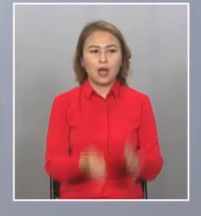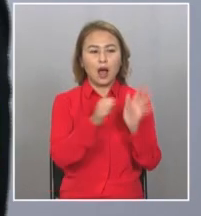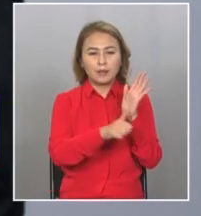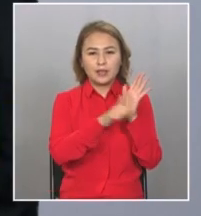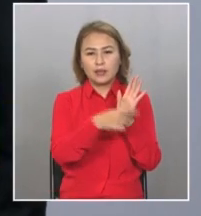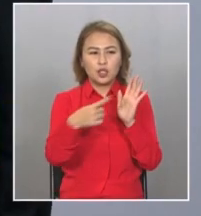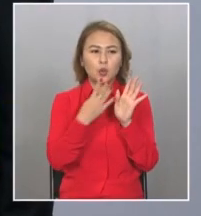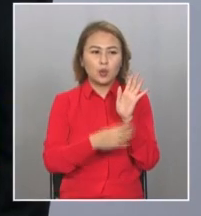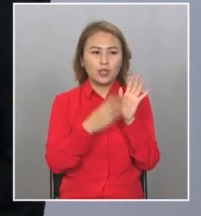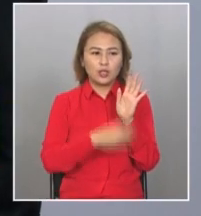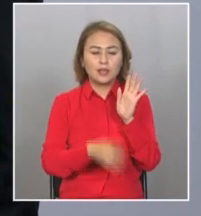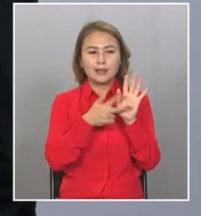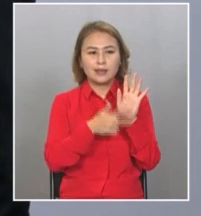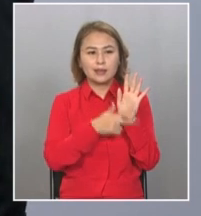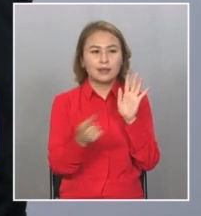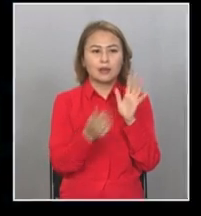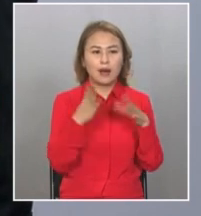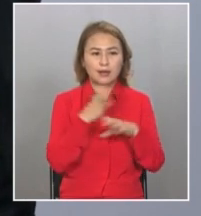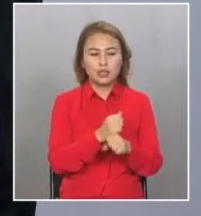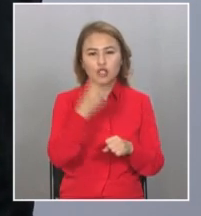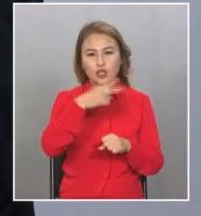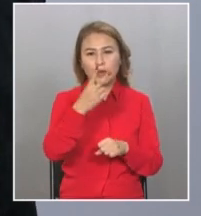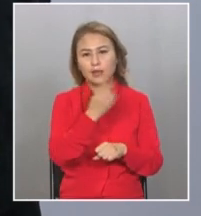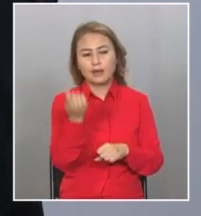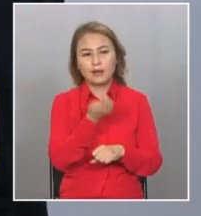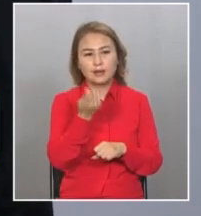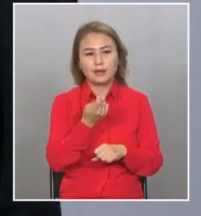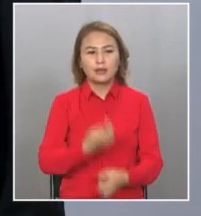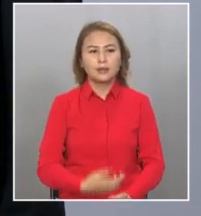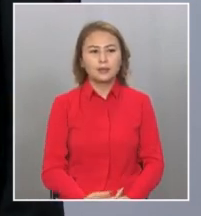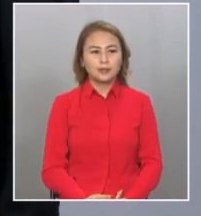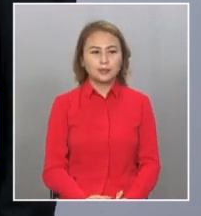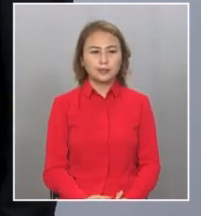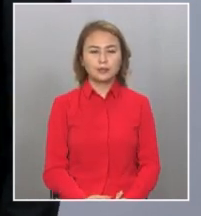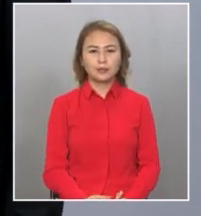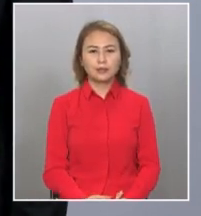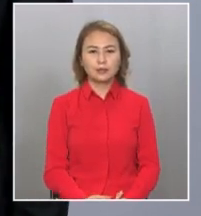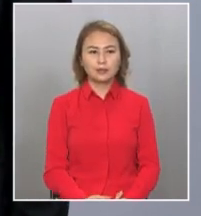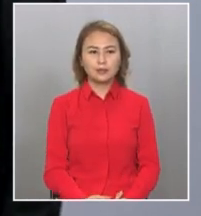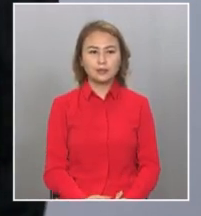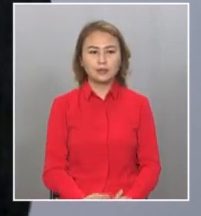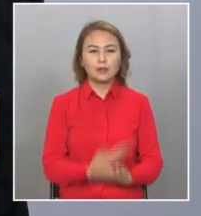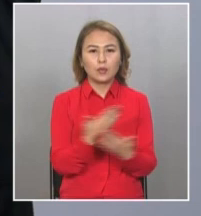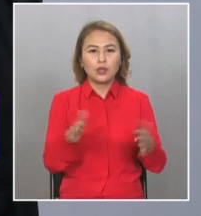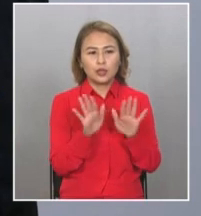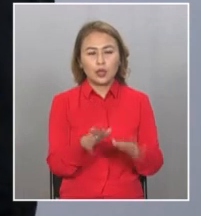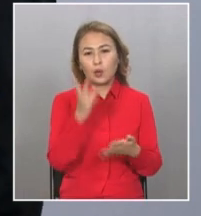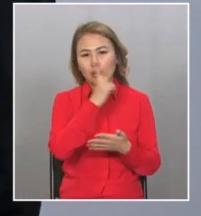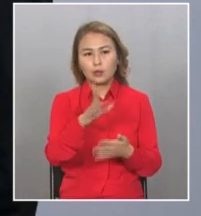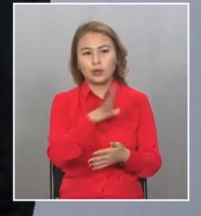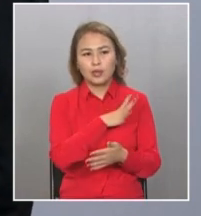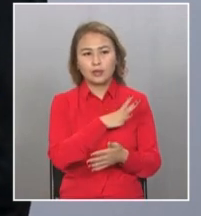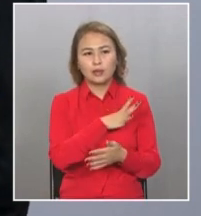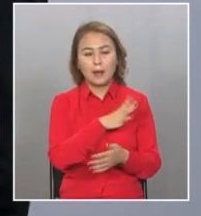60-90 ендіктерде 80-нен де аз жиынтық радиация, ал радиациялық баланс 20-дан да аз. Бұл жерде көріп